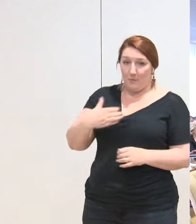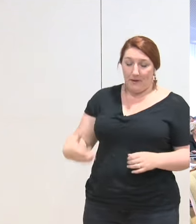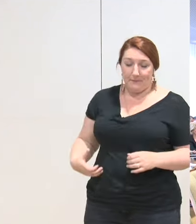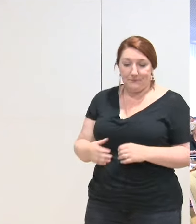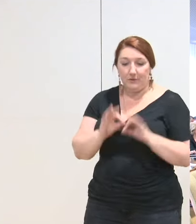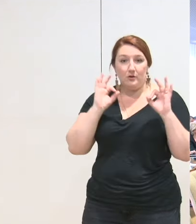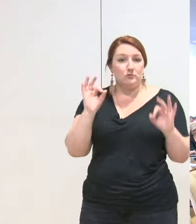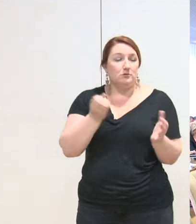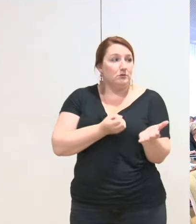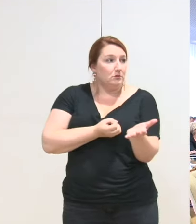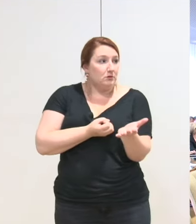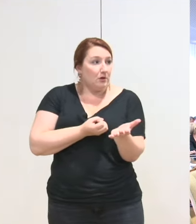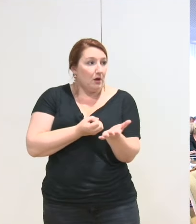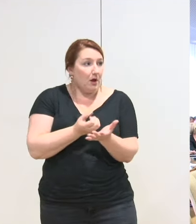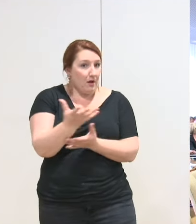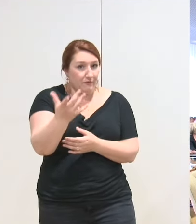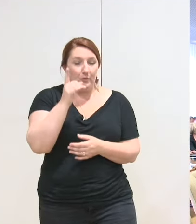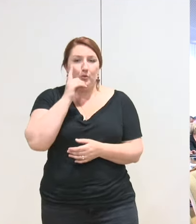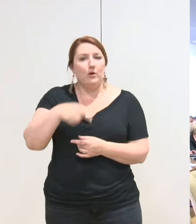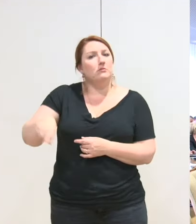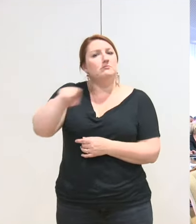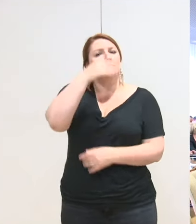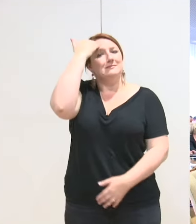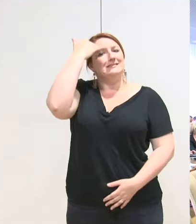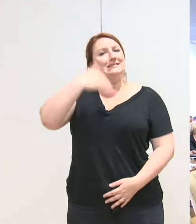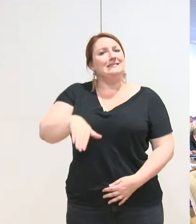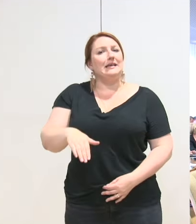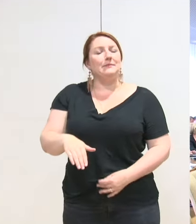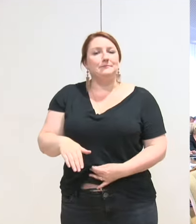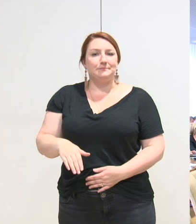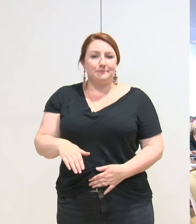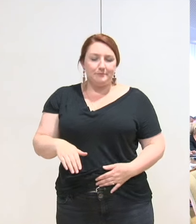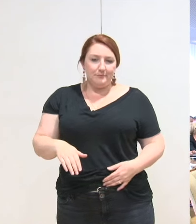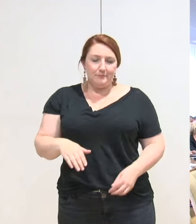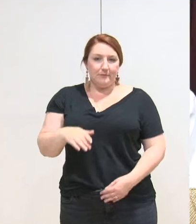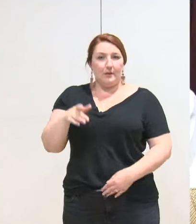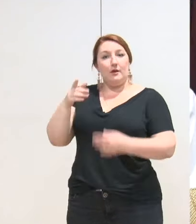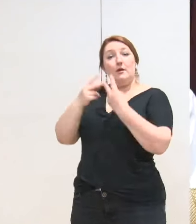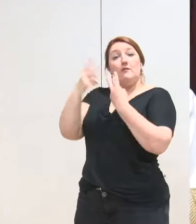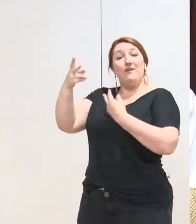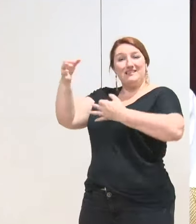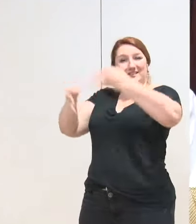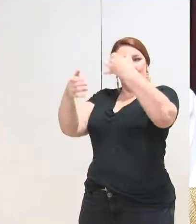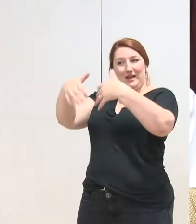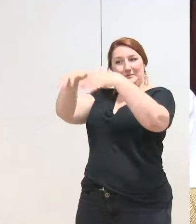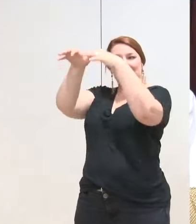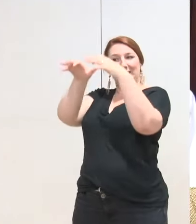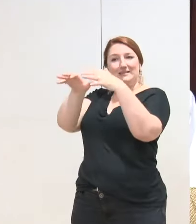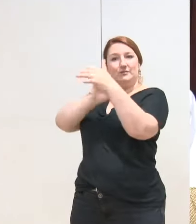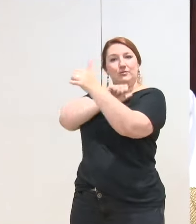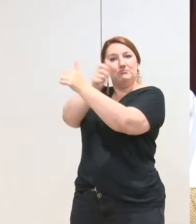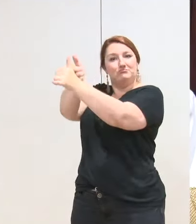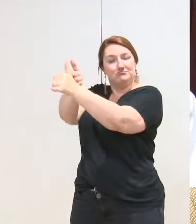donner quelques précisions puisque comme vous le savez quand on est dans le cadre d'une requête déposée devant le tribunal administratif et que donc